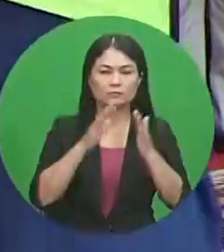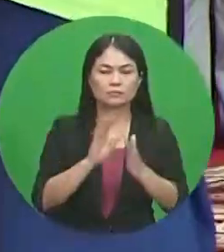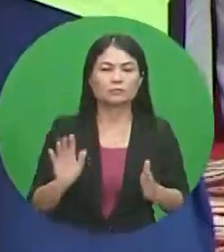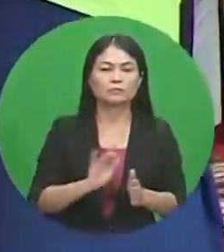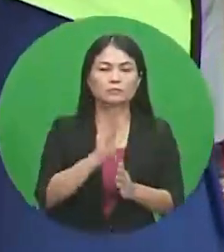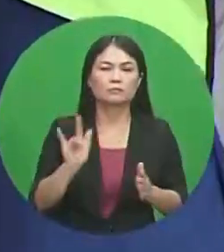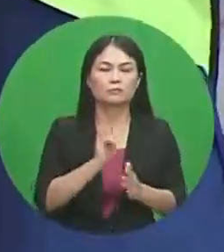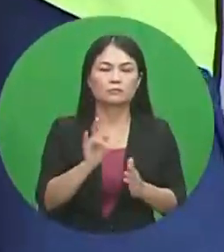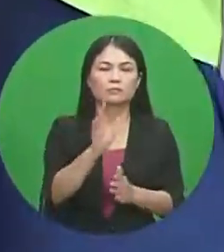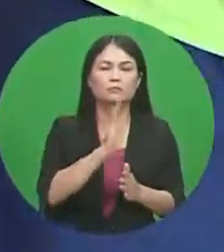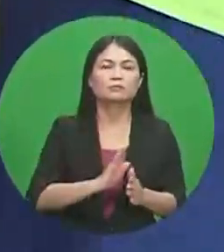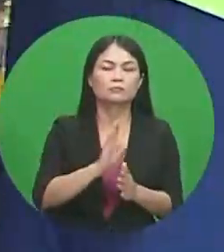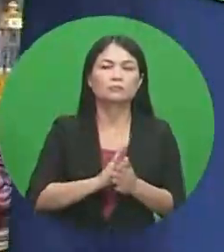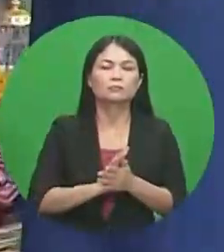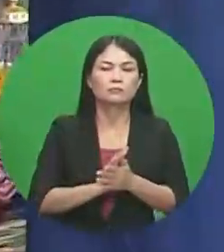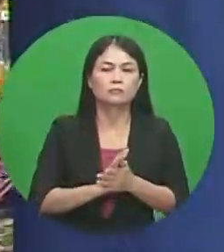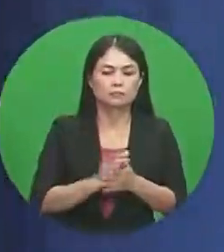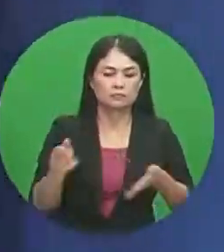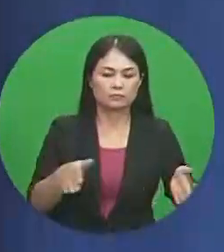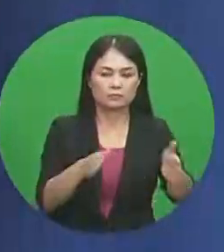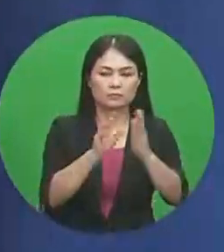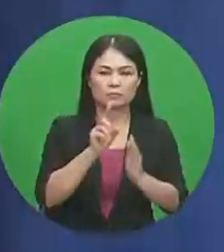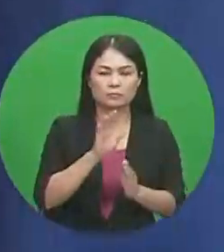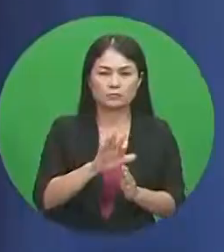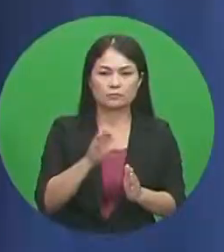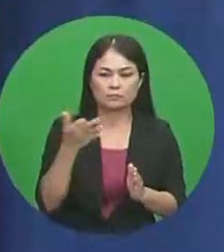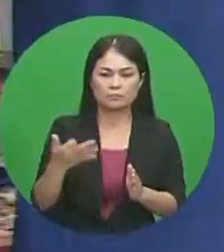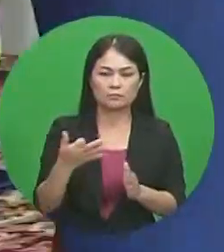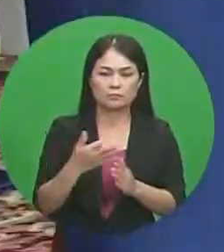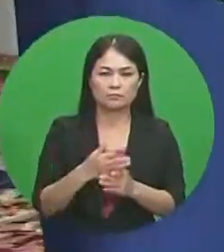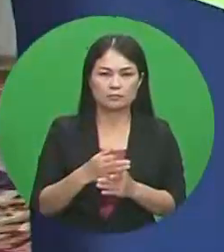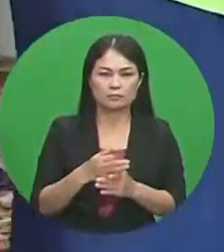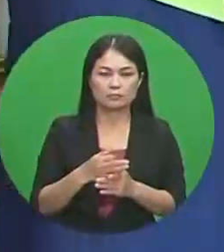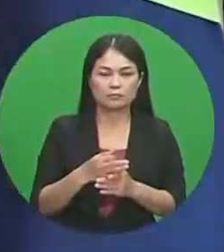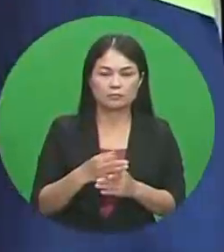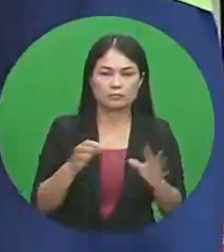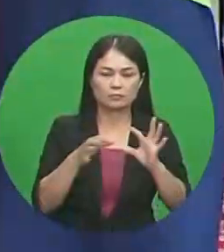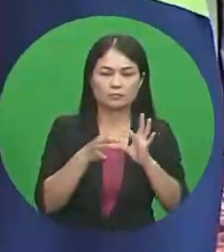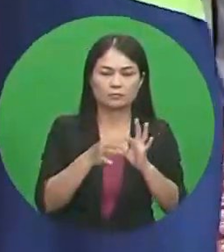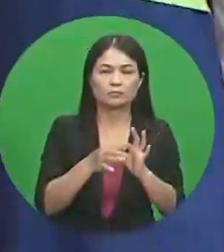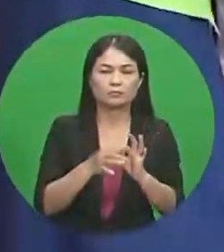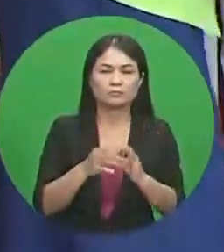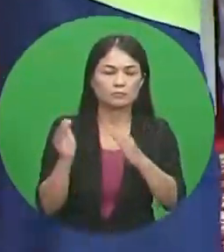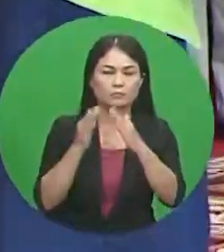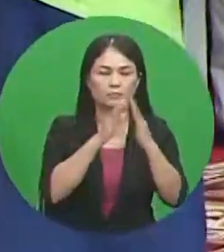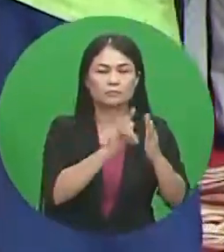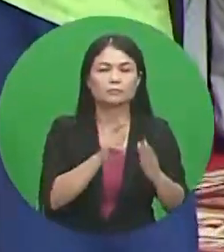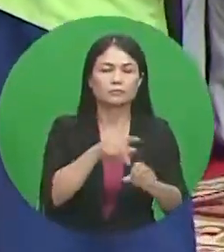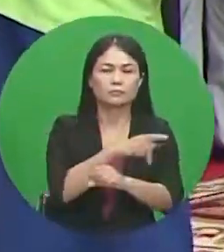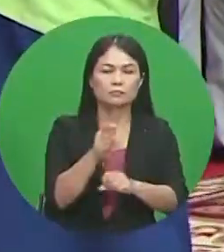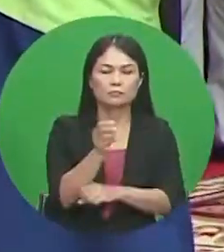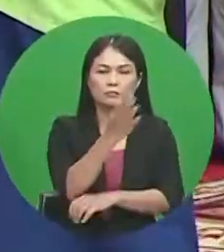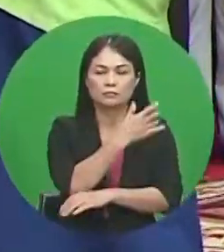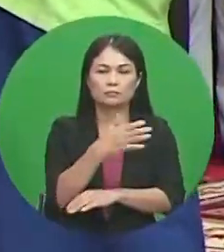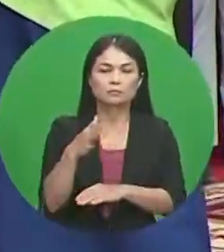ប្រើប្រាស់ជាផ្លូវការកំណត់ផ្លូវជាតិលេខ58តភ្ជាប់ពីក្រុងប៉ោយប៉ែតខេត្តបន្ទាយមាន